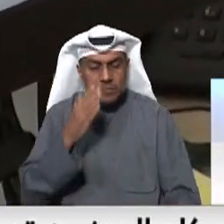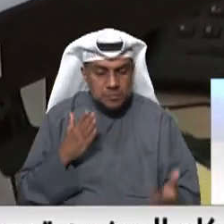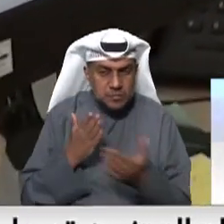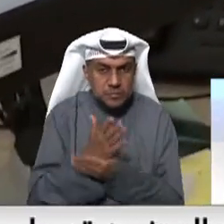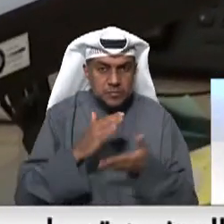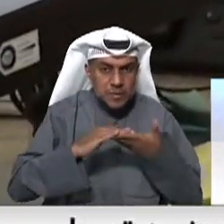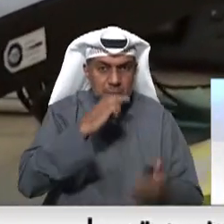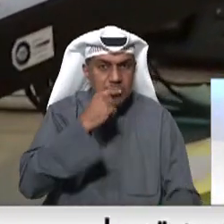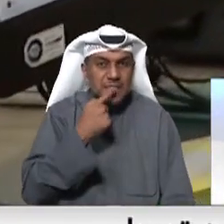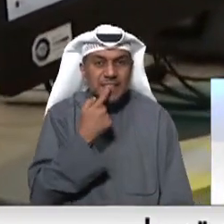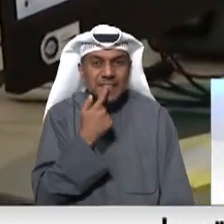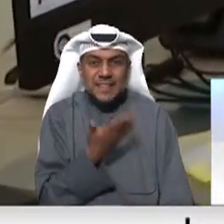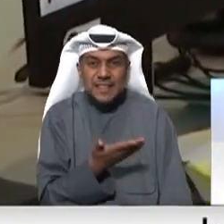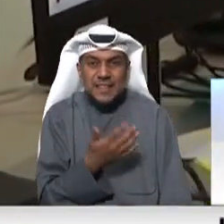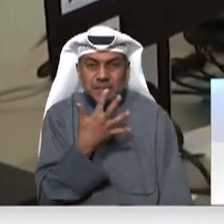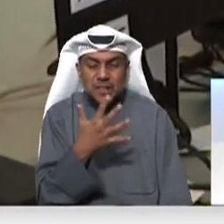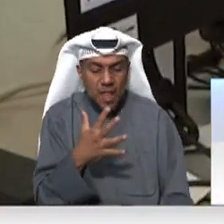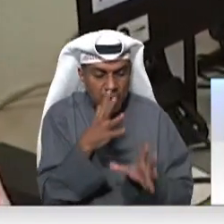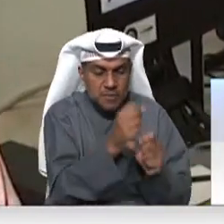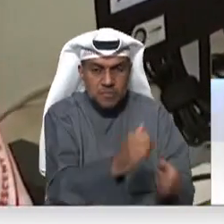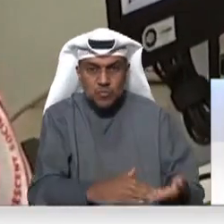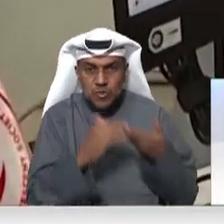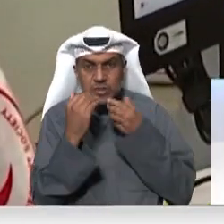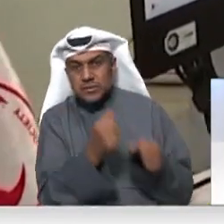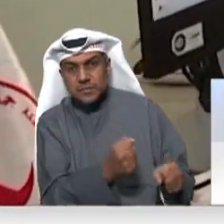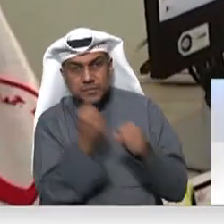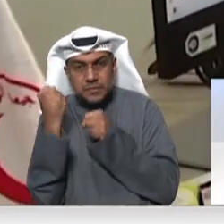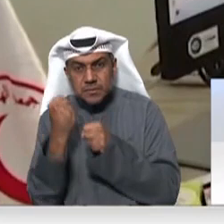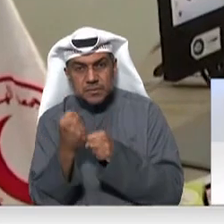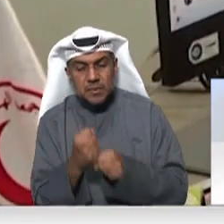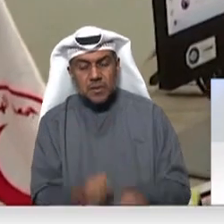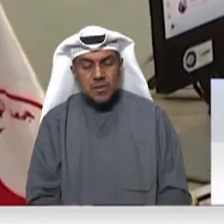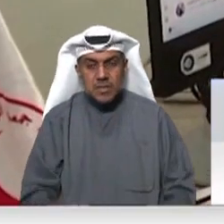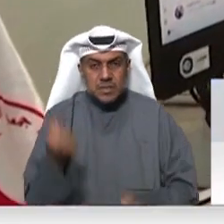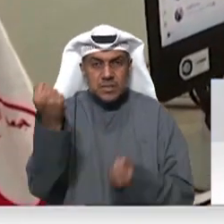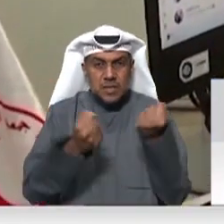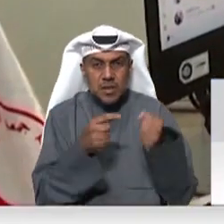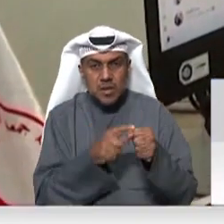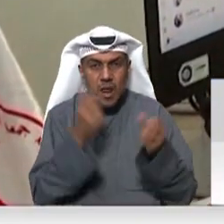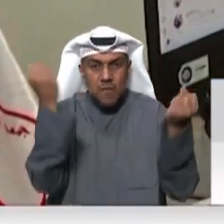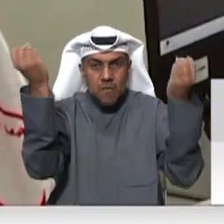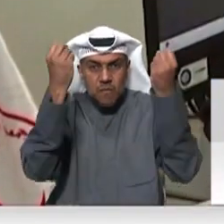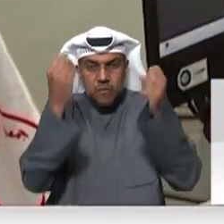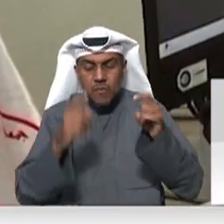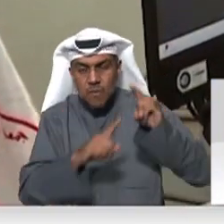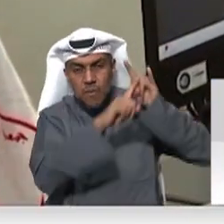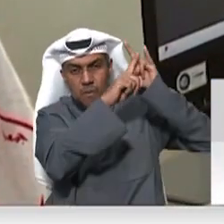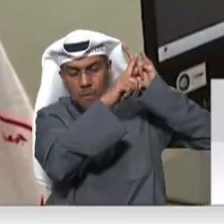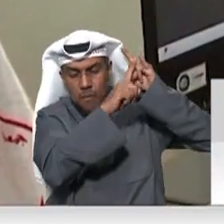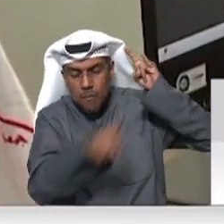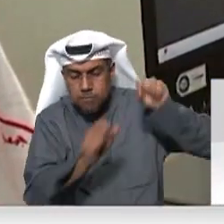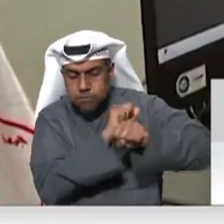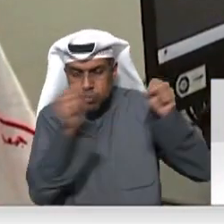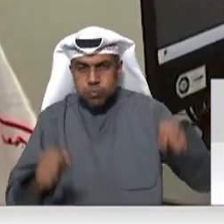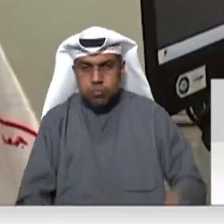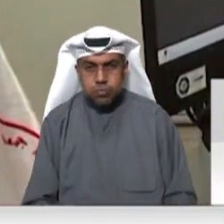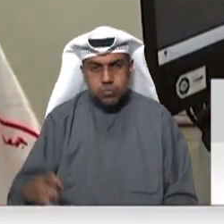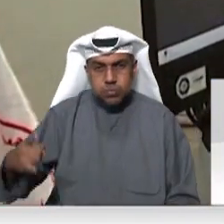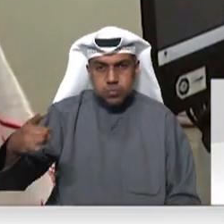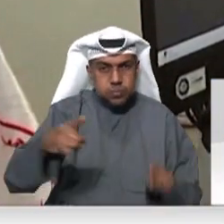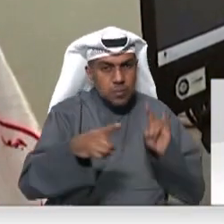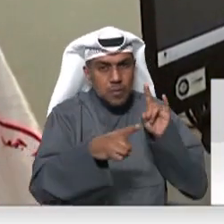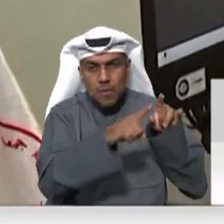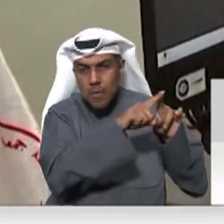هند، وقال إن الاحتلال تعمد استهداف مركبة الإسعاف على بعد أمتار من مركبة عائلة الطفلة